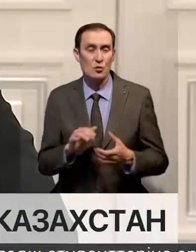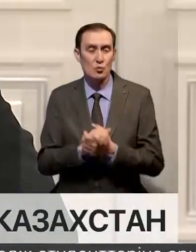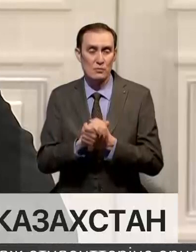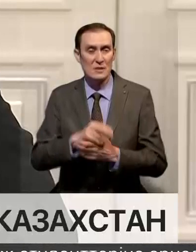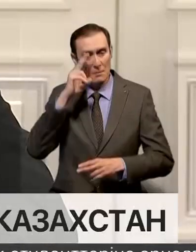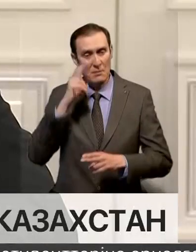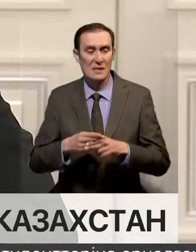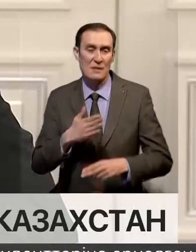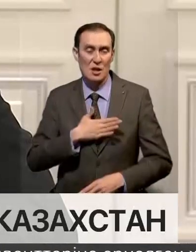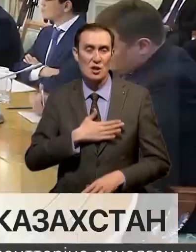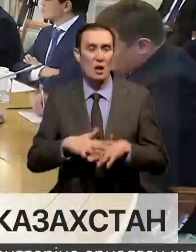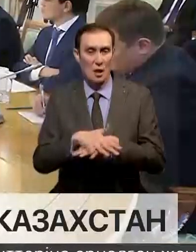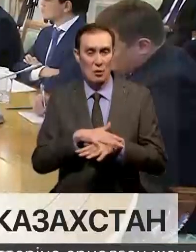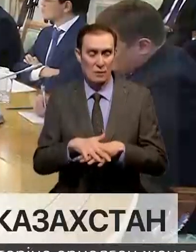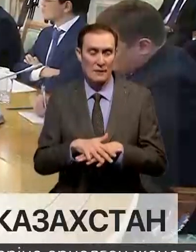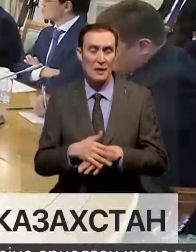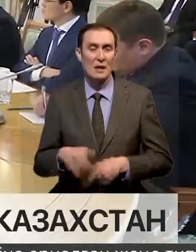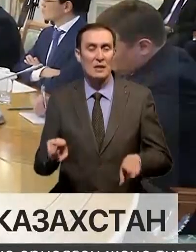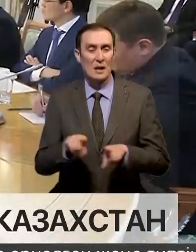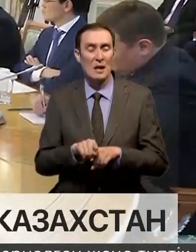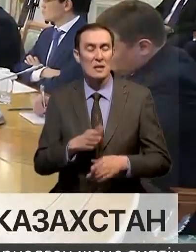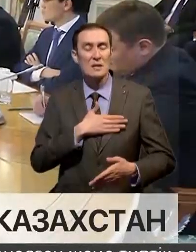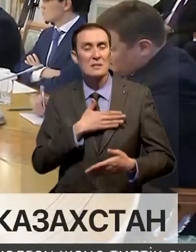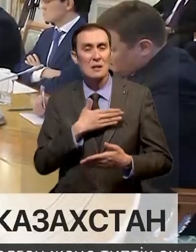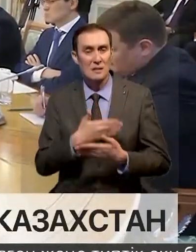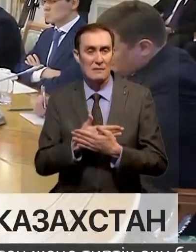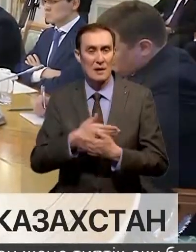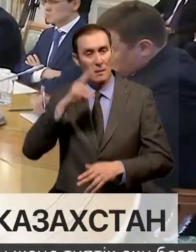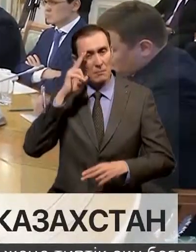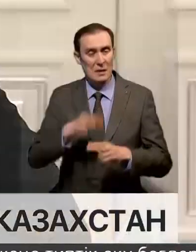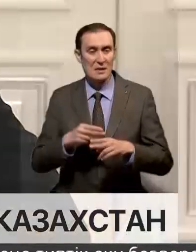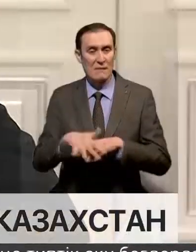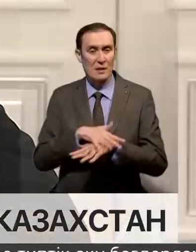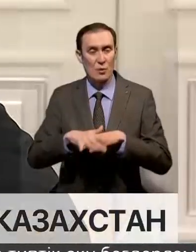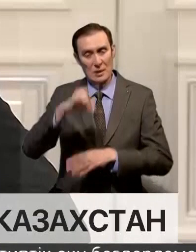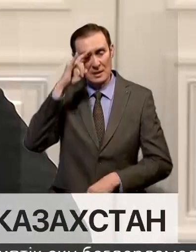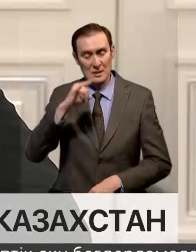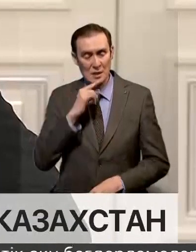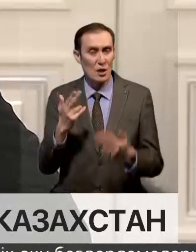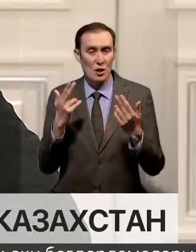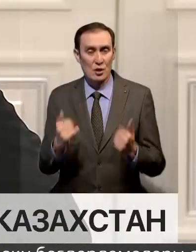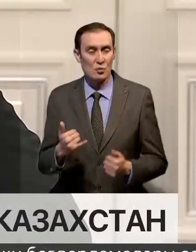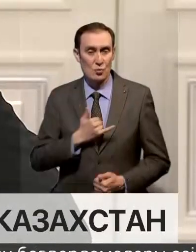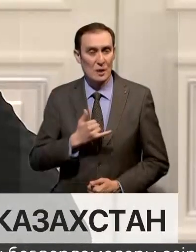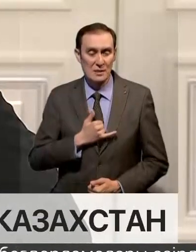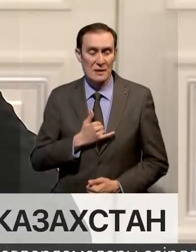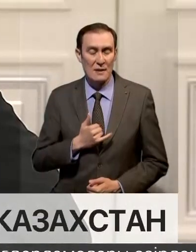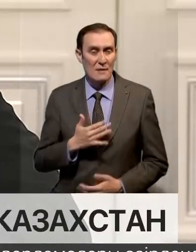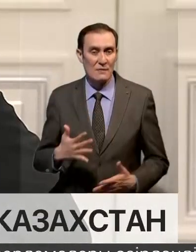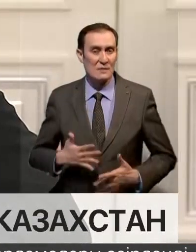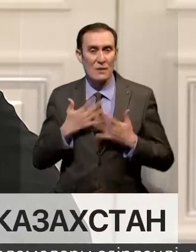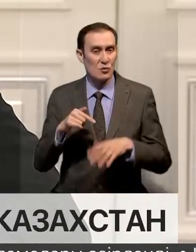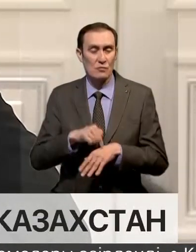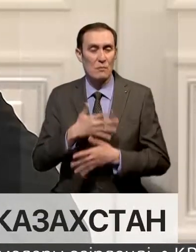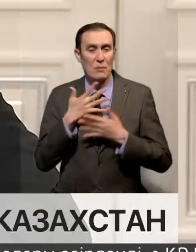и братства наших народов. Такая инициатива от братского Казахстана, конечно, у всех азербайджанцев вызывает